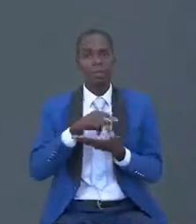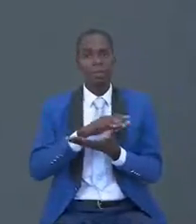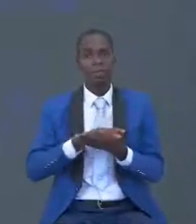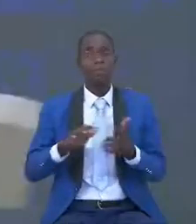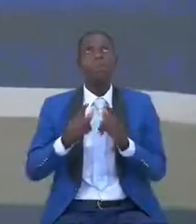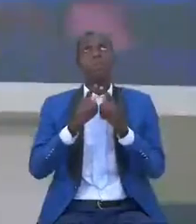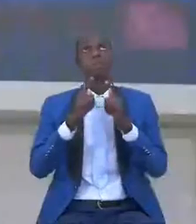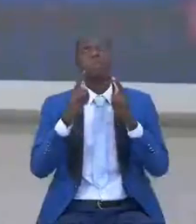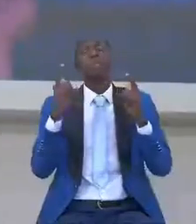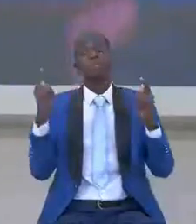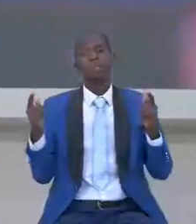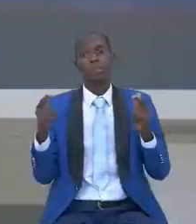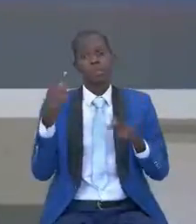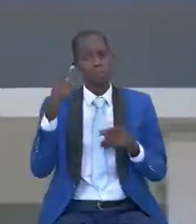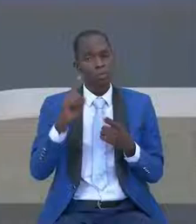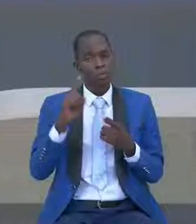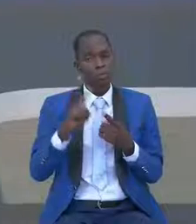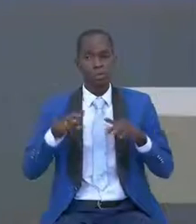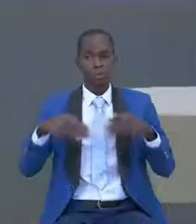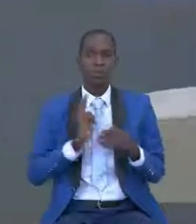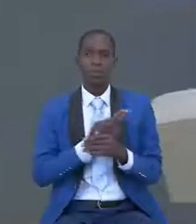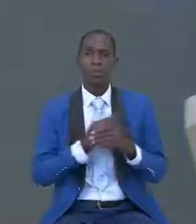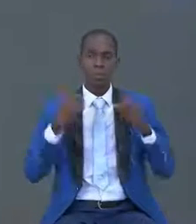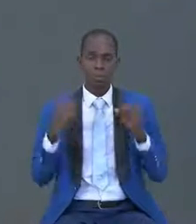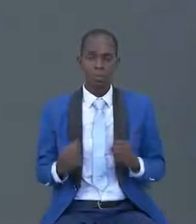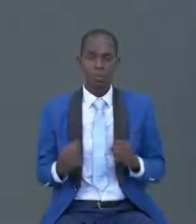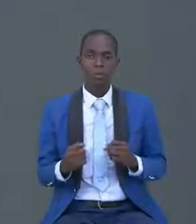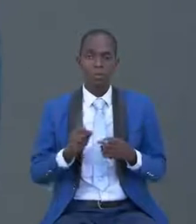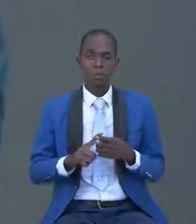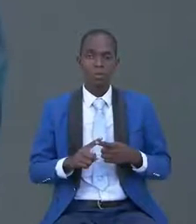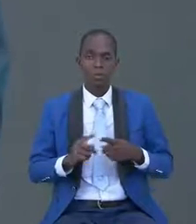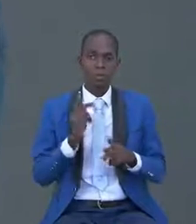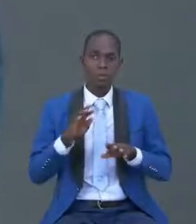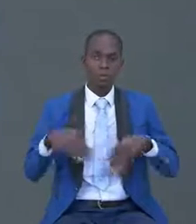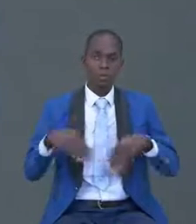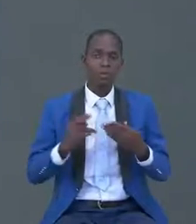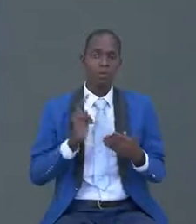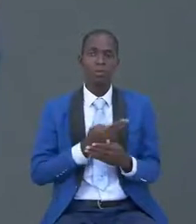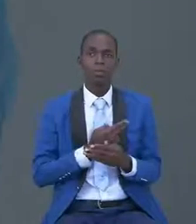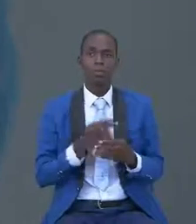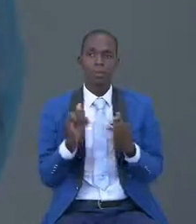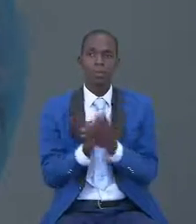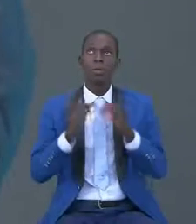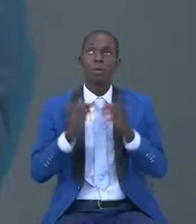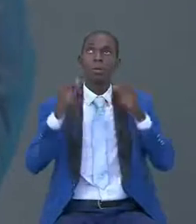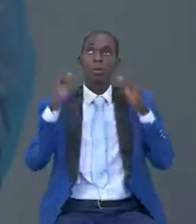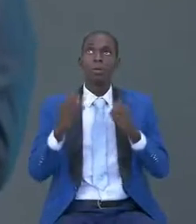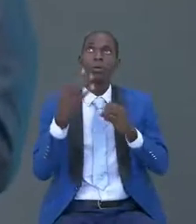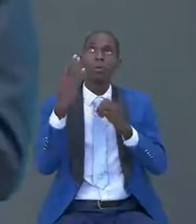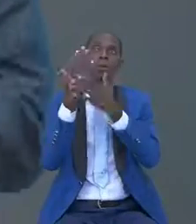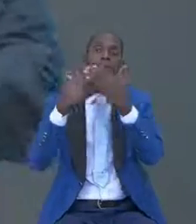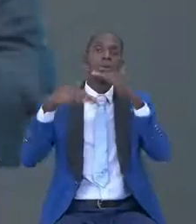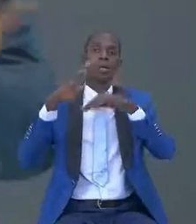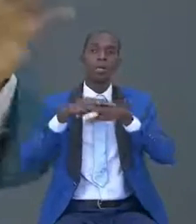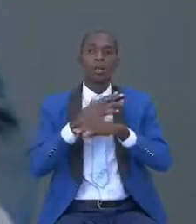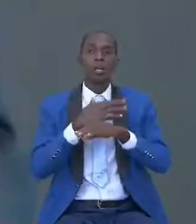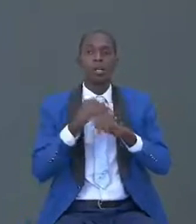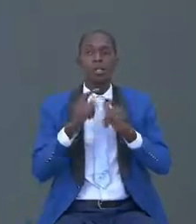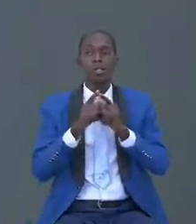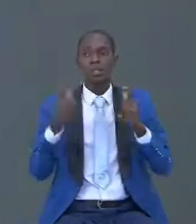purifier, grand pour revêtir de puissance et nous revêtir de la puissance du ciel, et grand